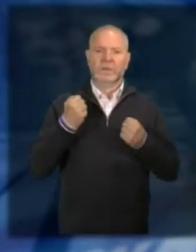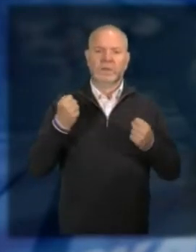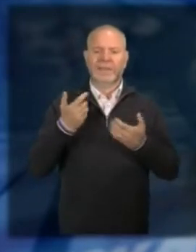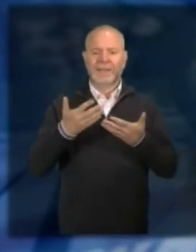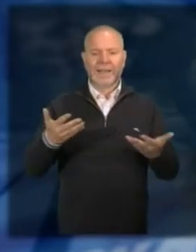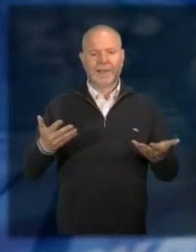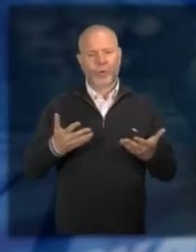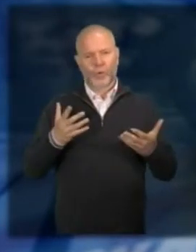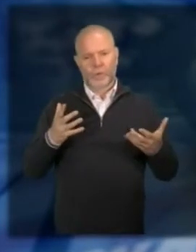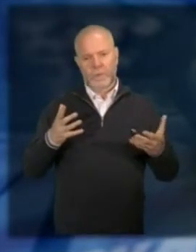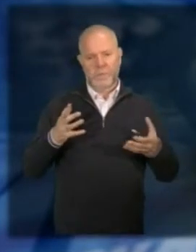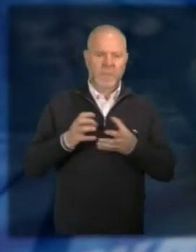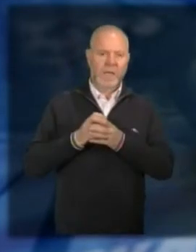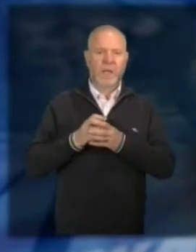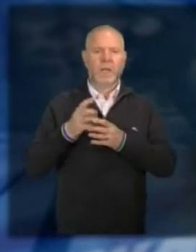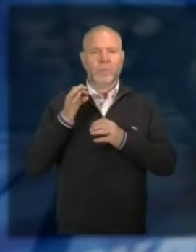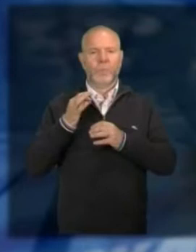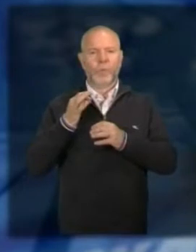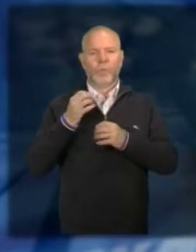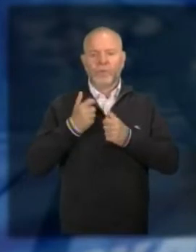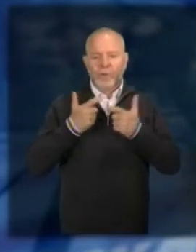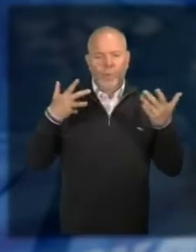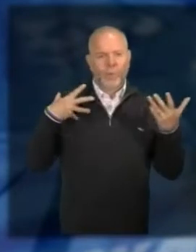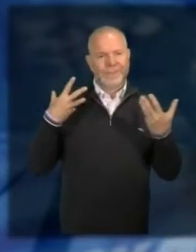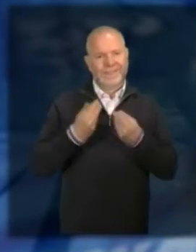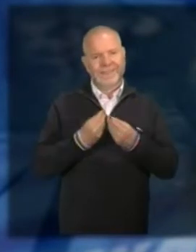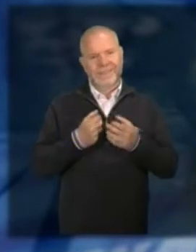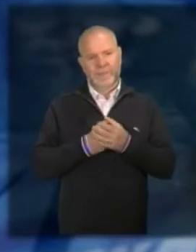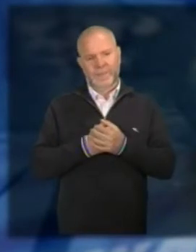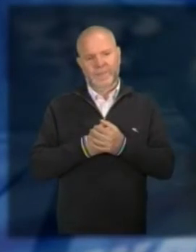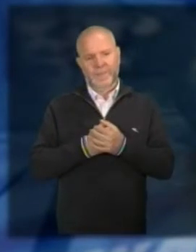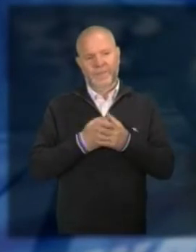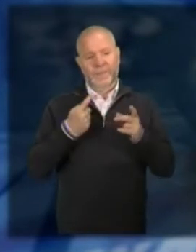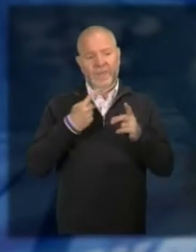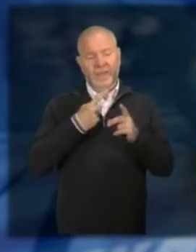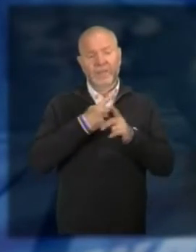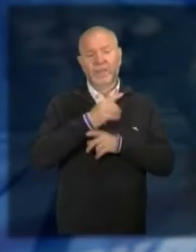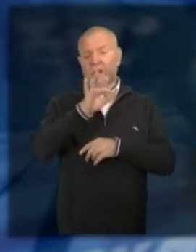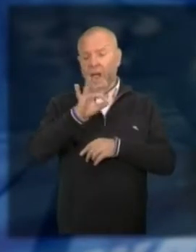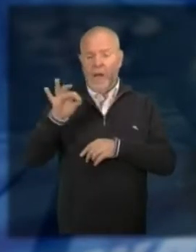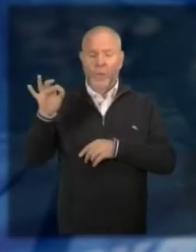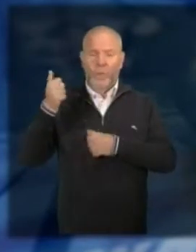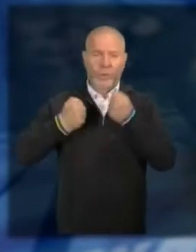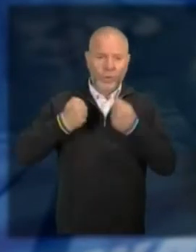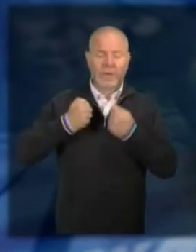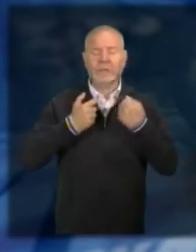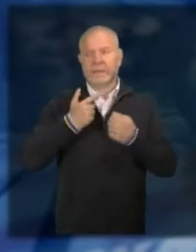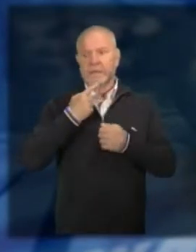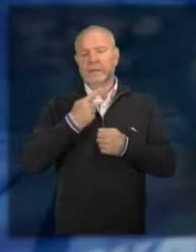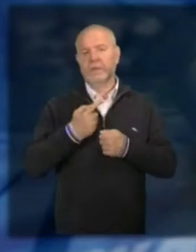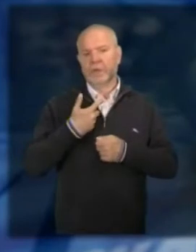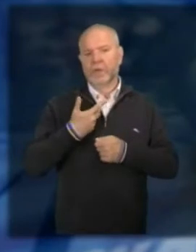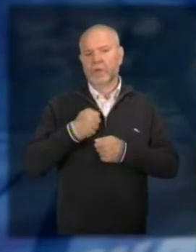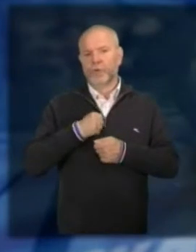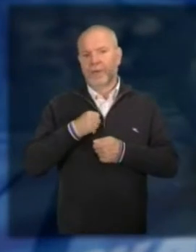si compatti attorno ad un progetto di comune sviluppo. Per quanto riguarda invece le vertenze aperte, i sindacalisti hanno ricordato le sofferenze